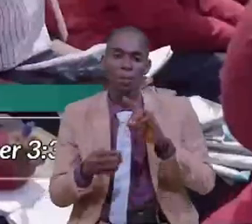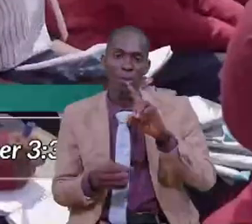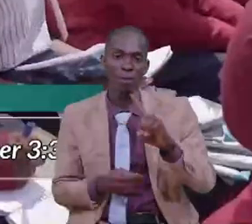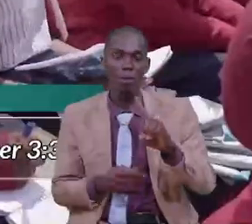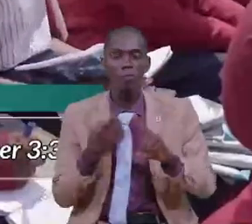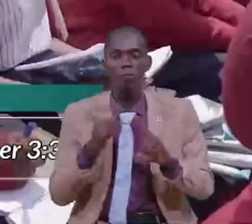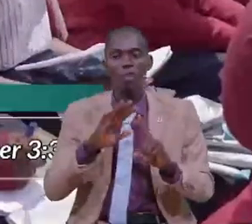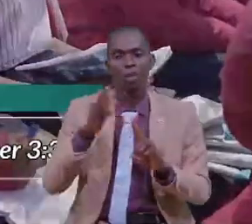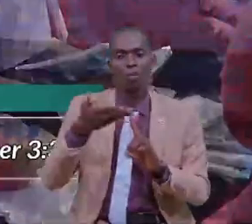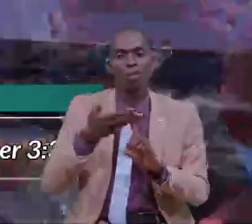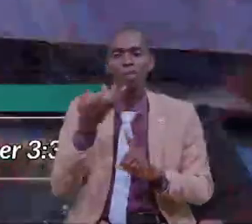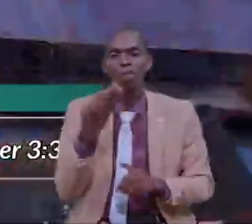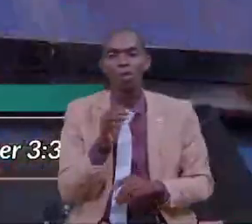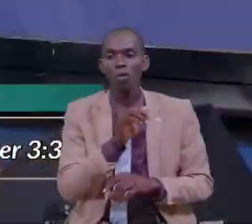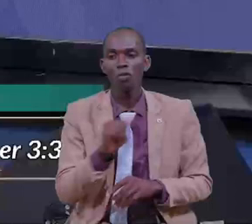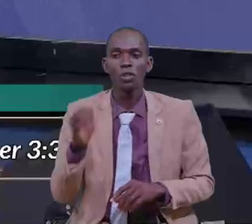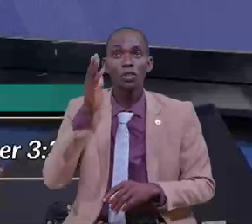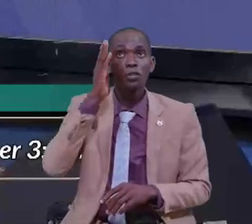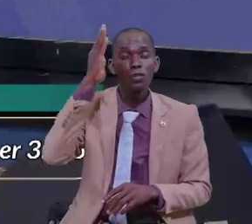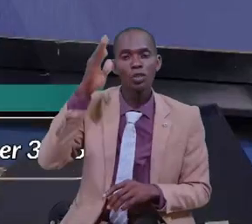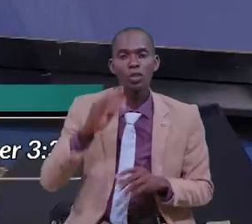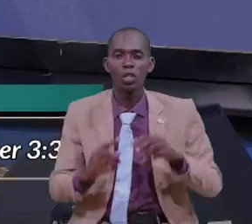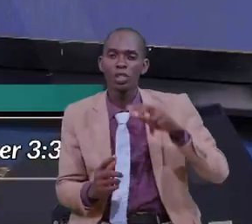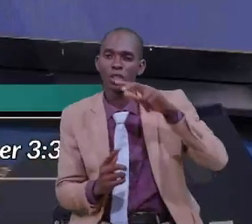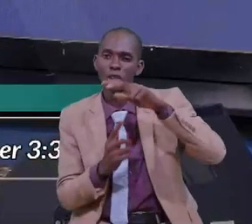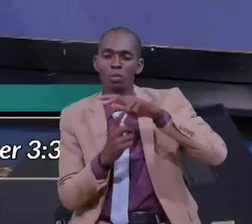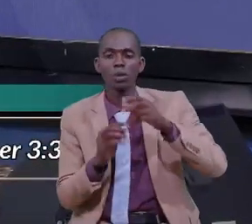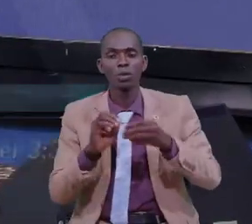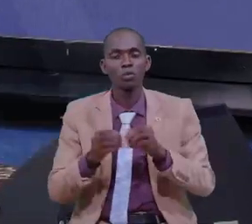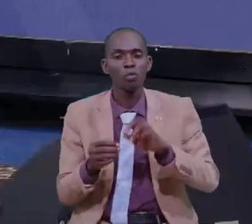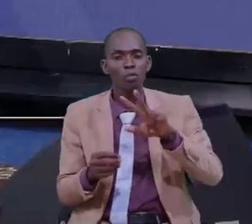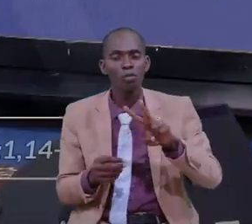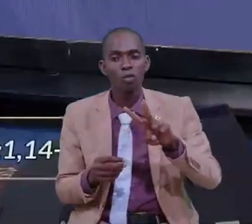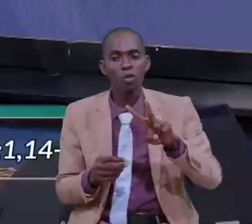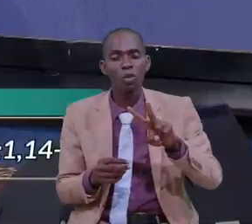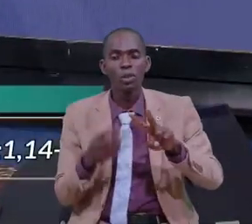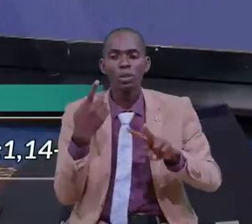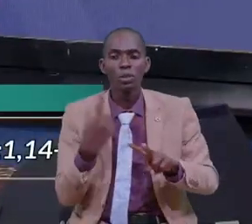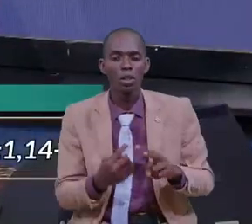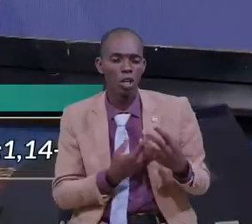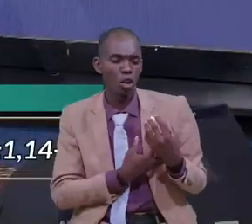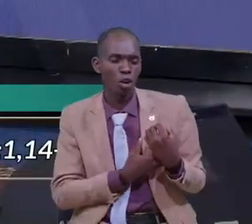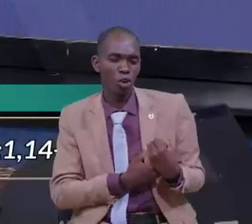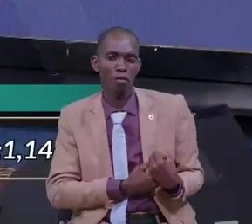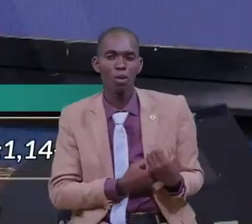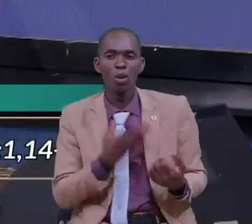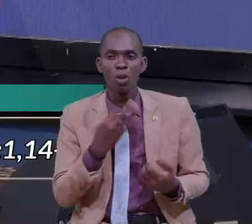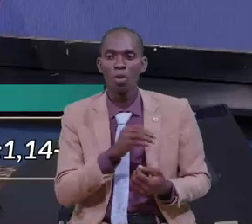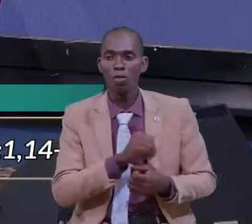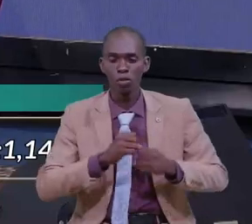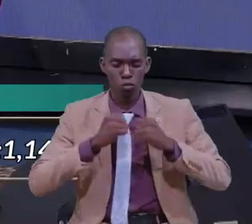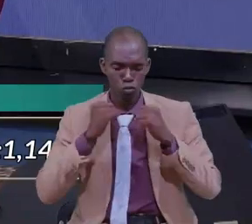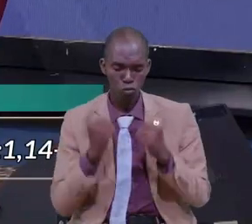Premièrement, la conviction d'un futur champion. Deuxièmement, la confiance d'un